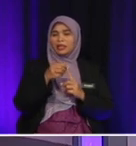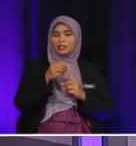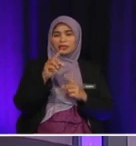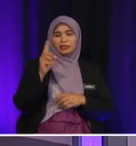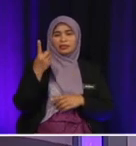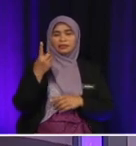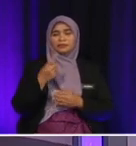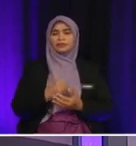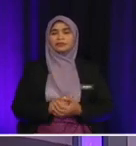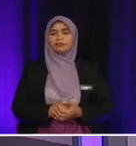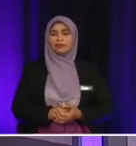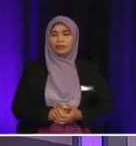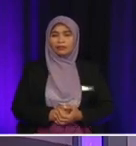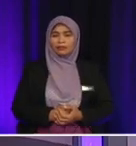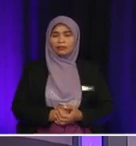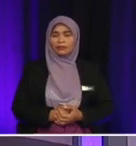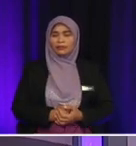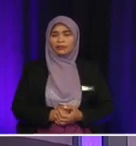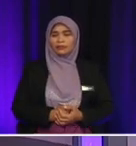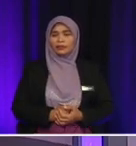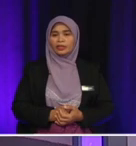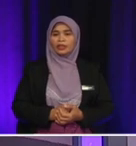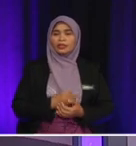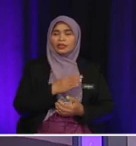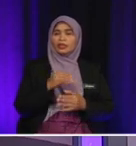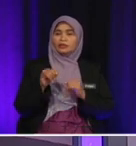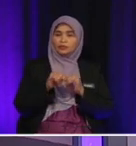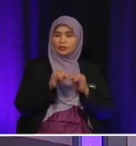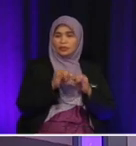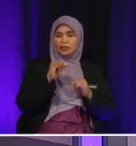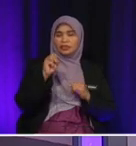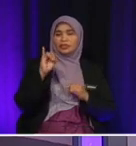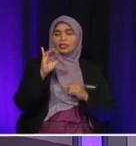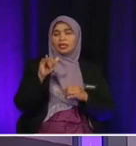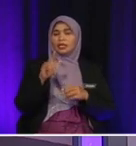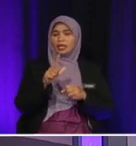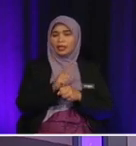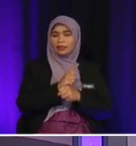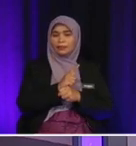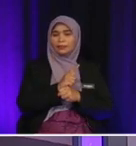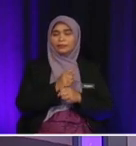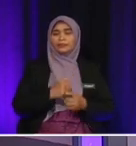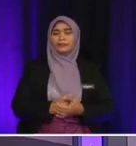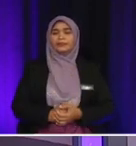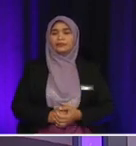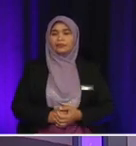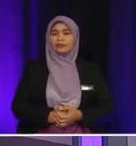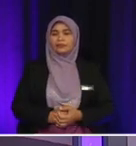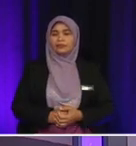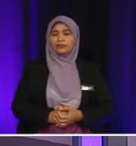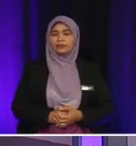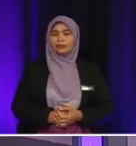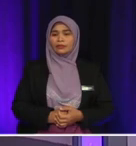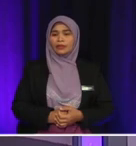dia akan menjadi ayat yang sempurna dan juga isi yang lengkap itu untuk kata tugas Jelaskan